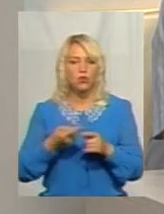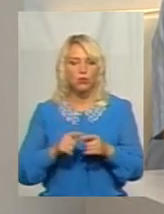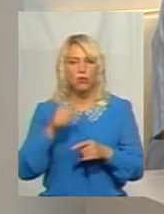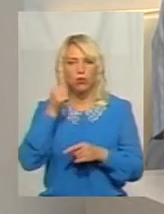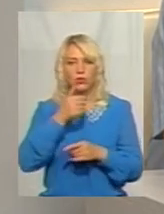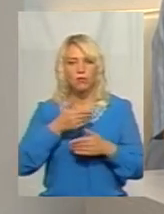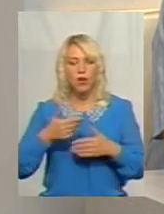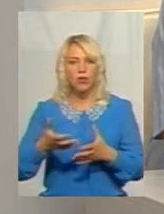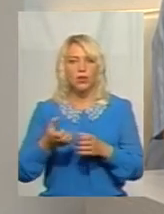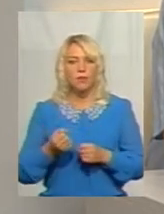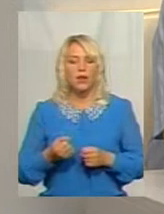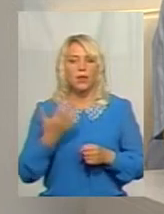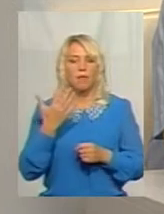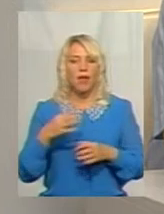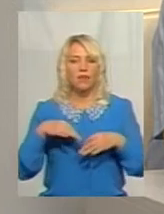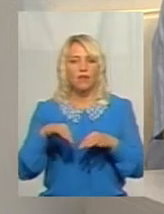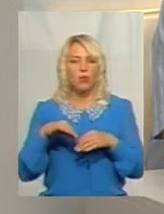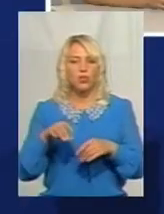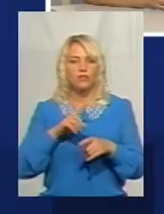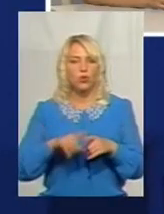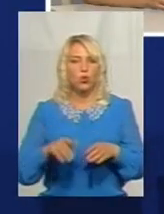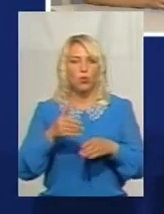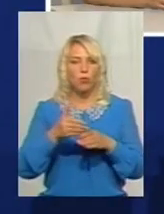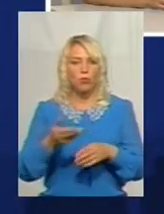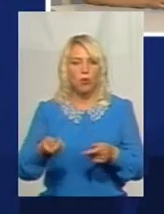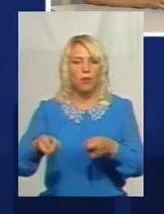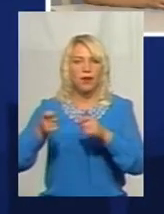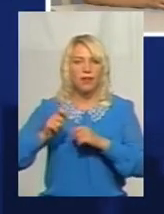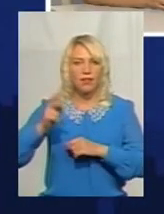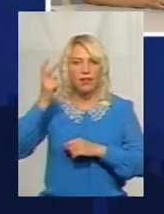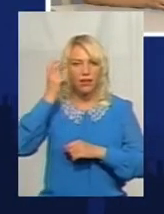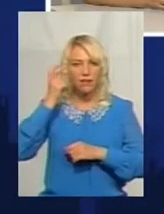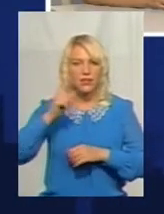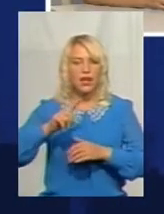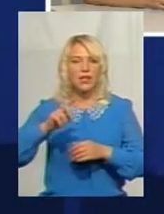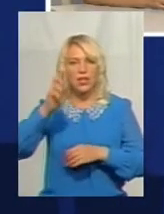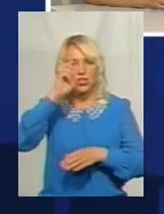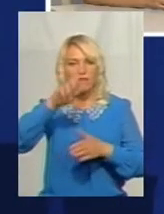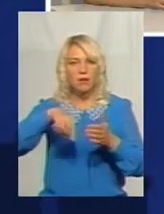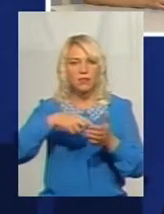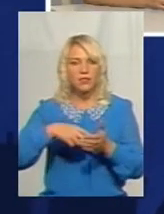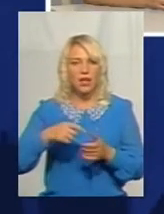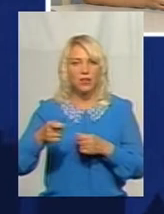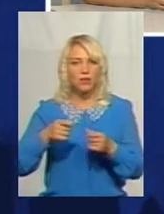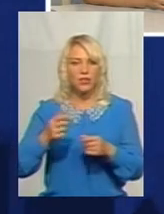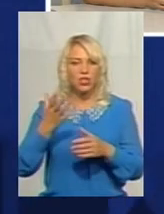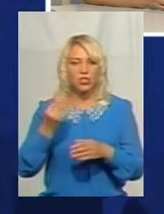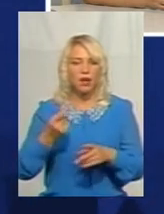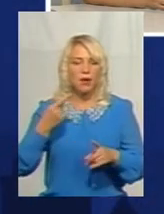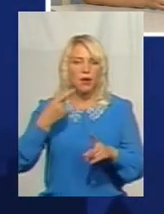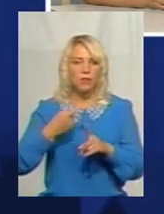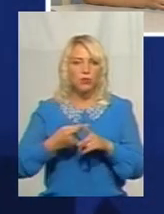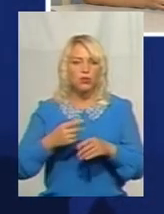5 автомобілів швидкої допомоги, нам передала Київська міська державна адміністрація, ну і плюс планується ще